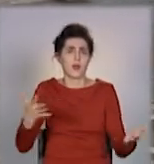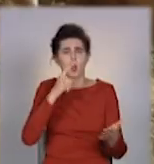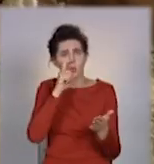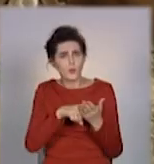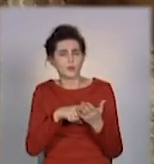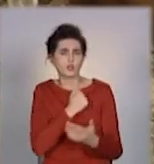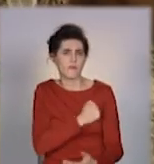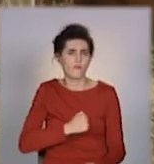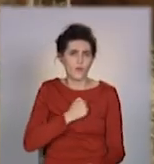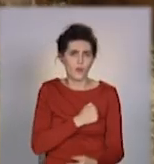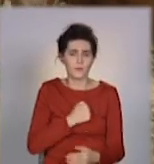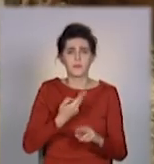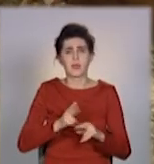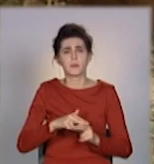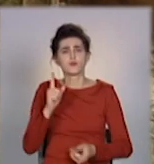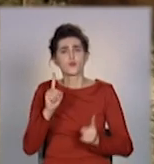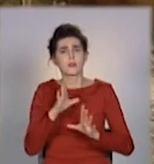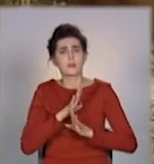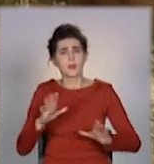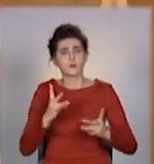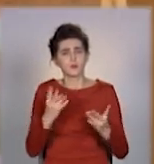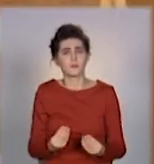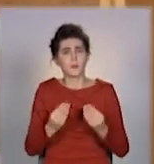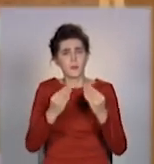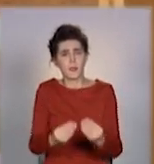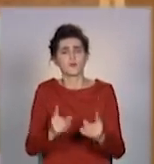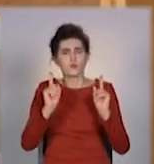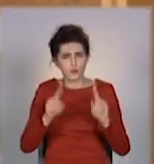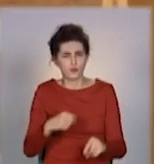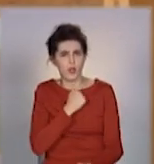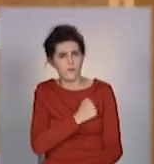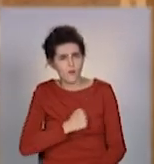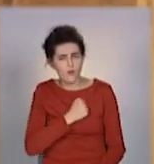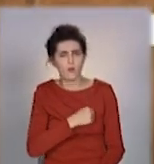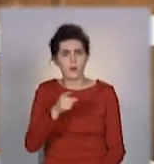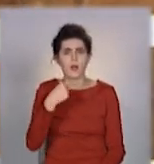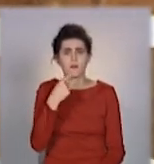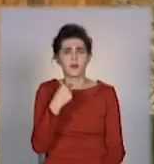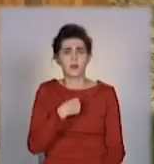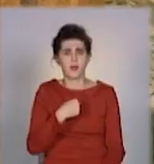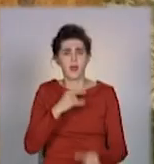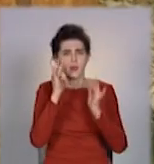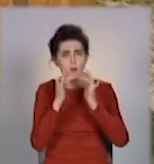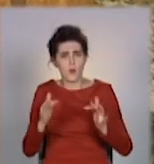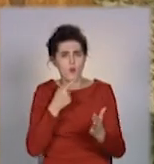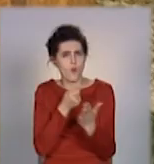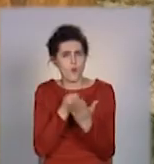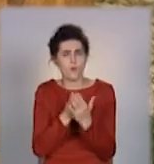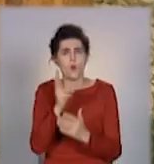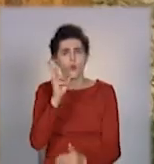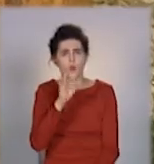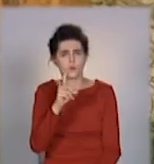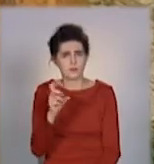отдавали. Зате, аби віддавати ялинки худобі, і пан Олександр. Він згодовує гілки козам. Та лунтик,